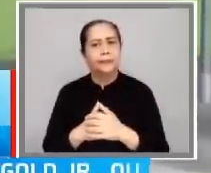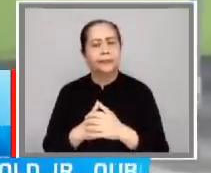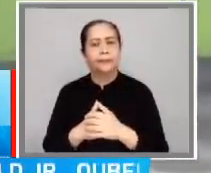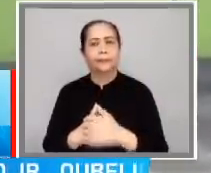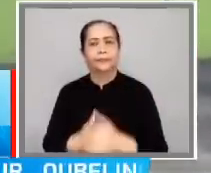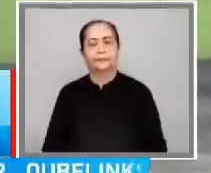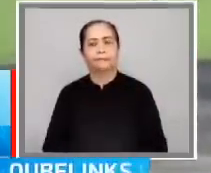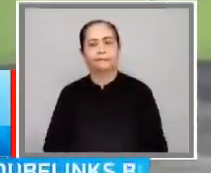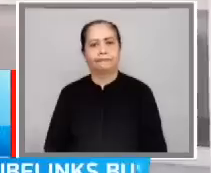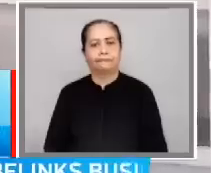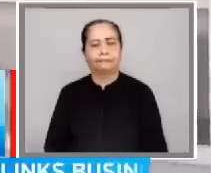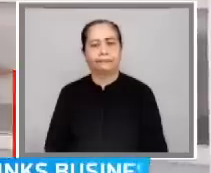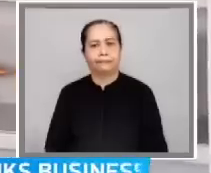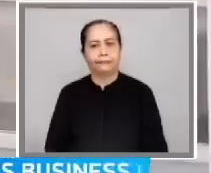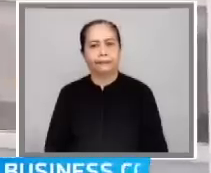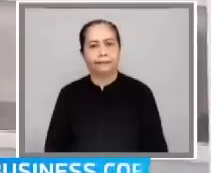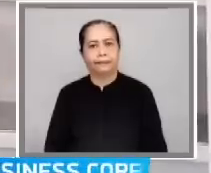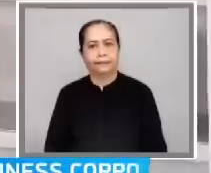Bukawi, Bulacan.